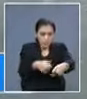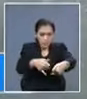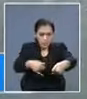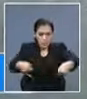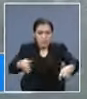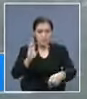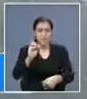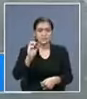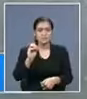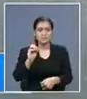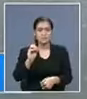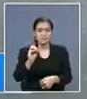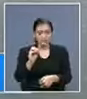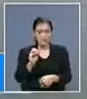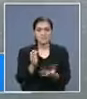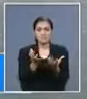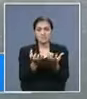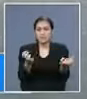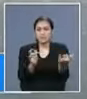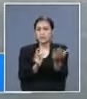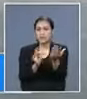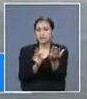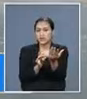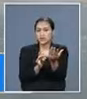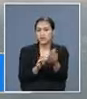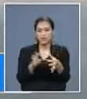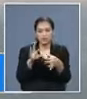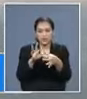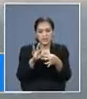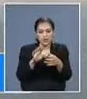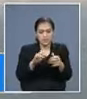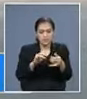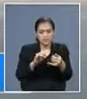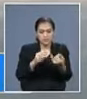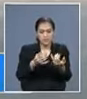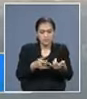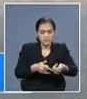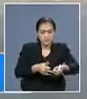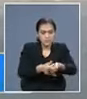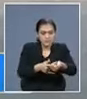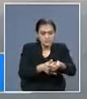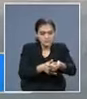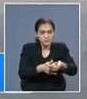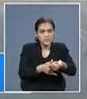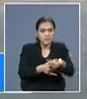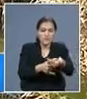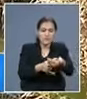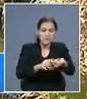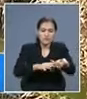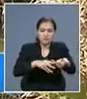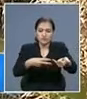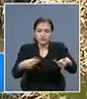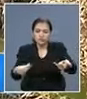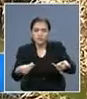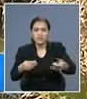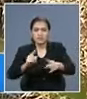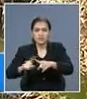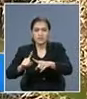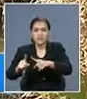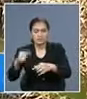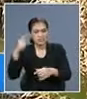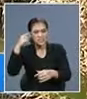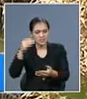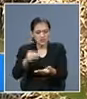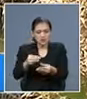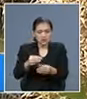เทคโนโลยีมาช่วยในการสืบพันธ์อย่างเช่นการย้ายฝากตัวอ่อนที่เกิดจากการปฏิสนธินอกร่างกายนะครับก็ได้ละมั่งหลอดแก้วตัวแรกของโลกมา